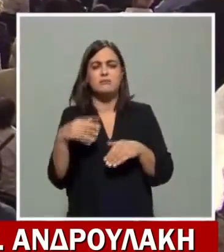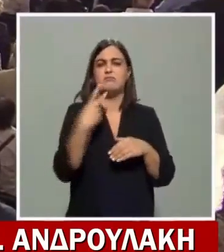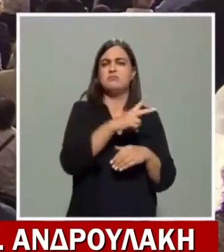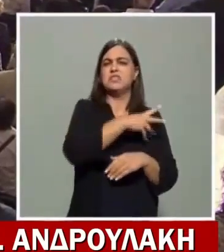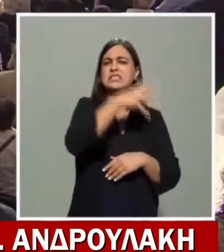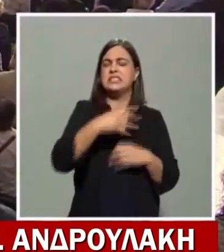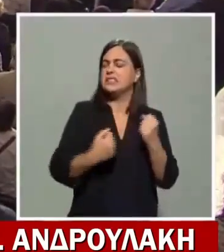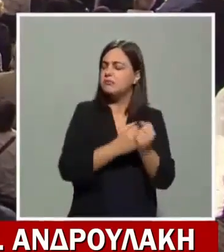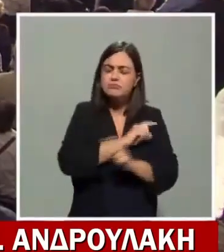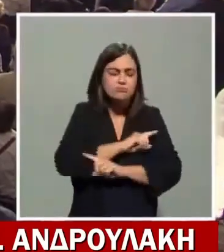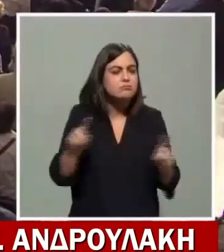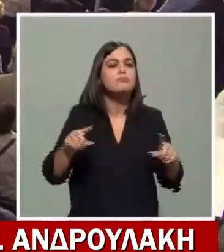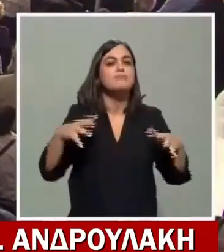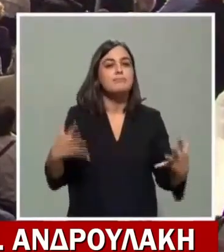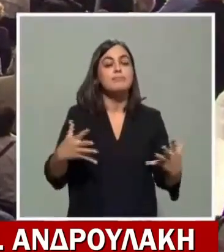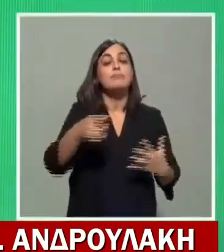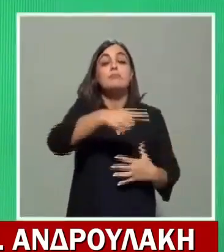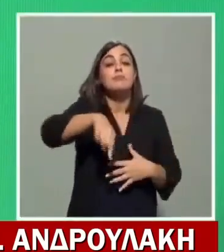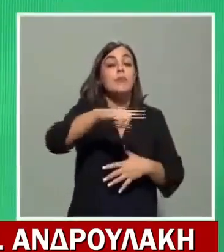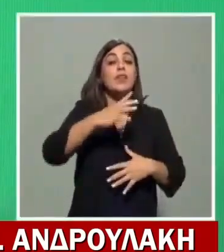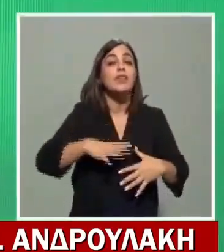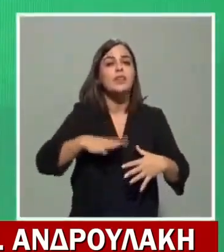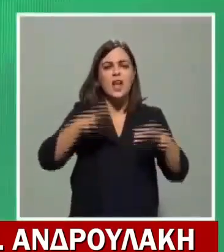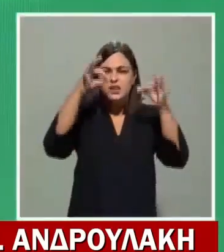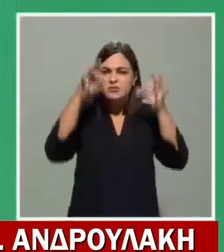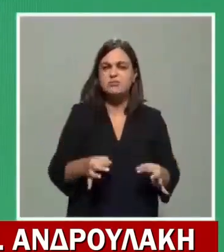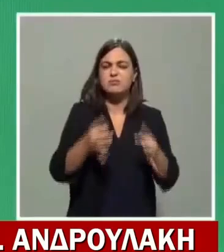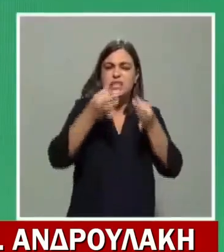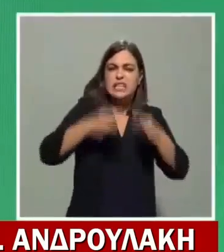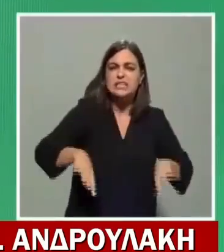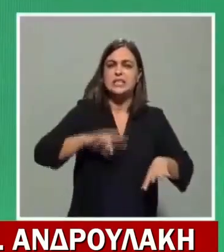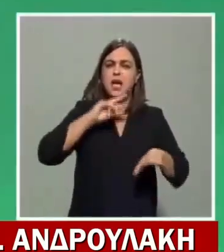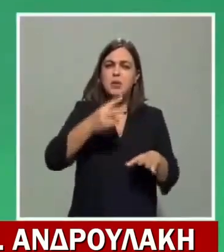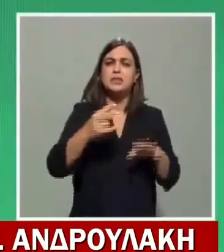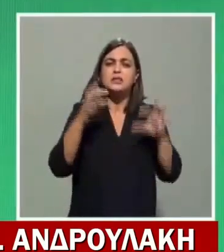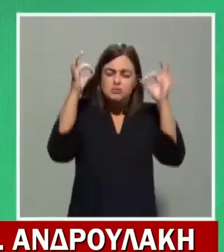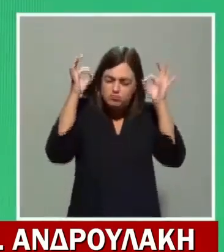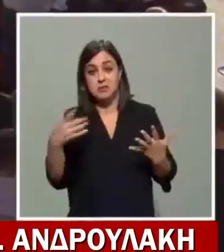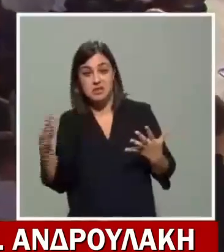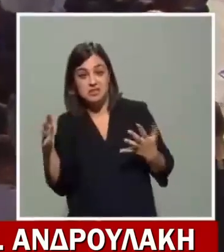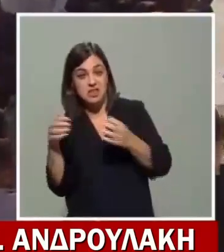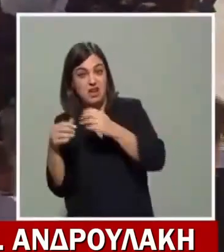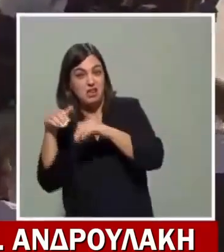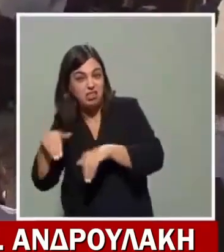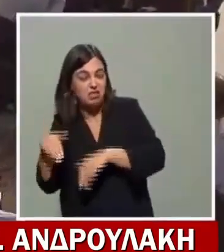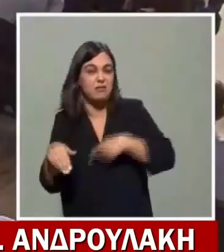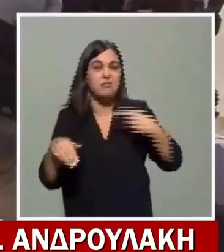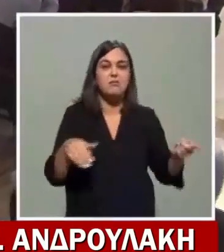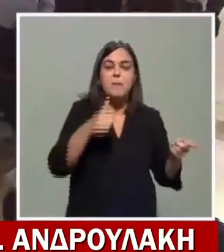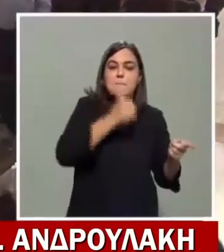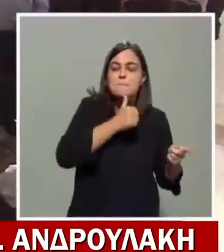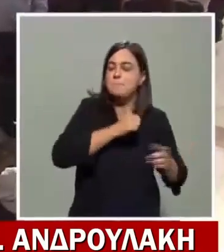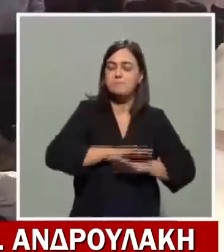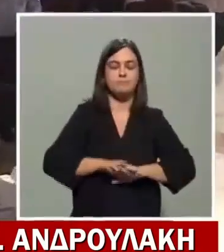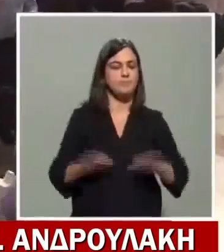ηγουμενίτσα και στο μουσικό σχολείο που λειτουργεί εκεί το διπορο θα ολοκληρωθεί με κεντρική εκδήλωση στα γιάννενα στην